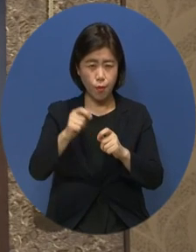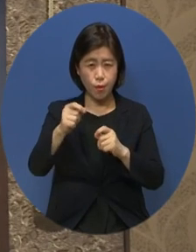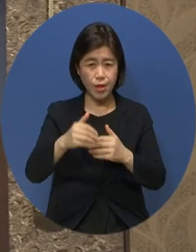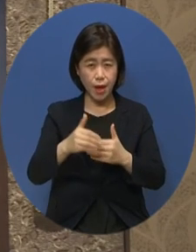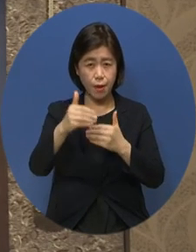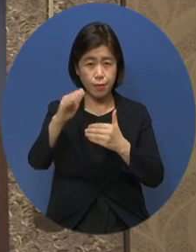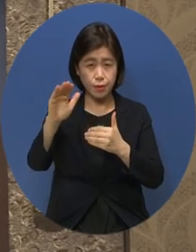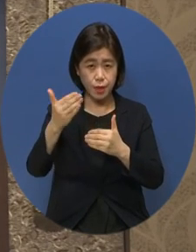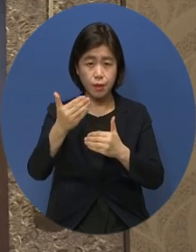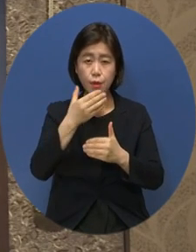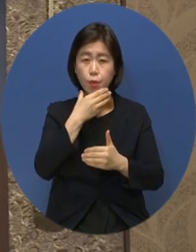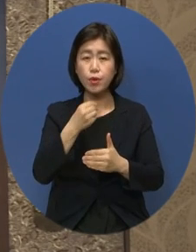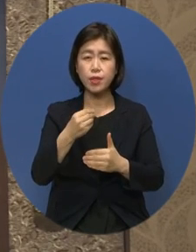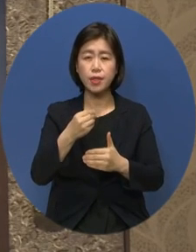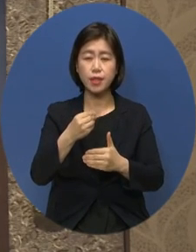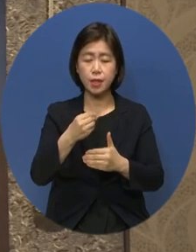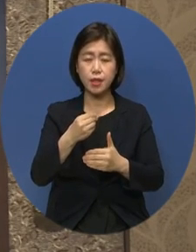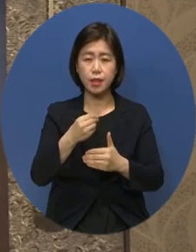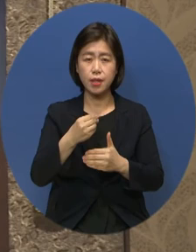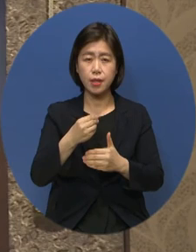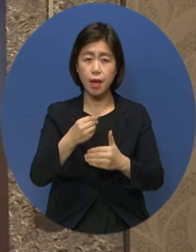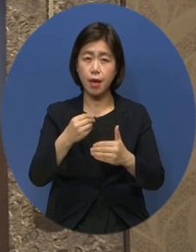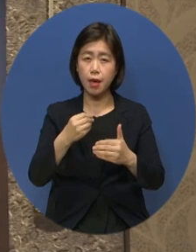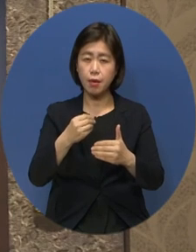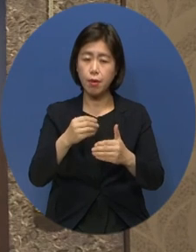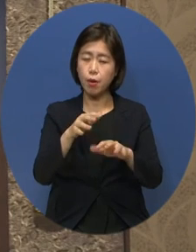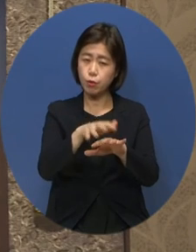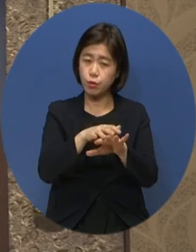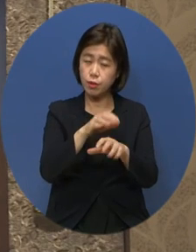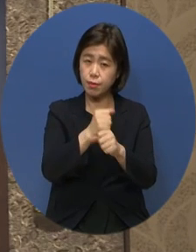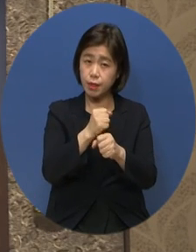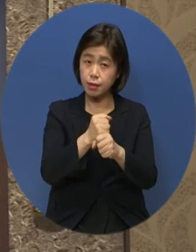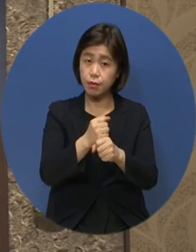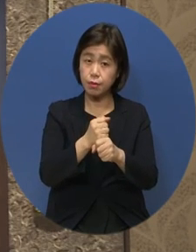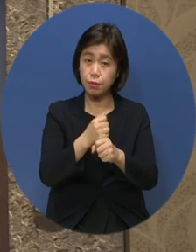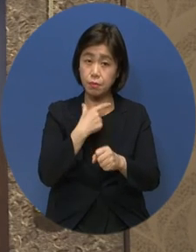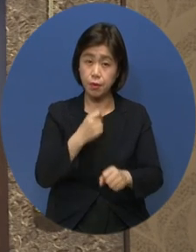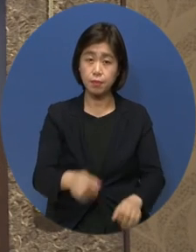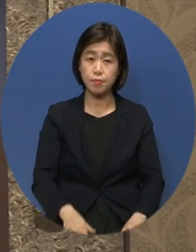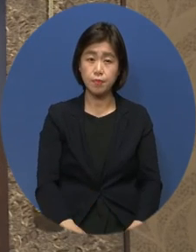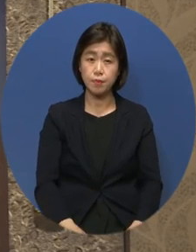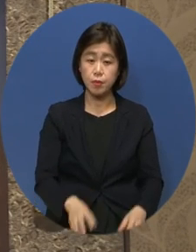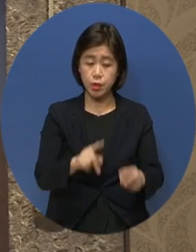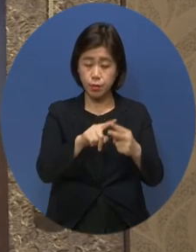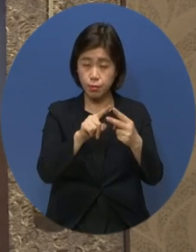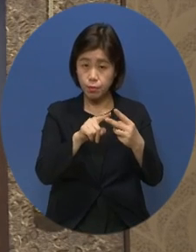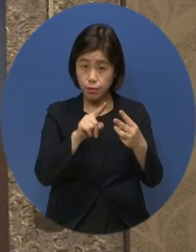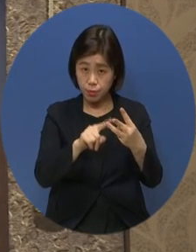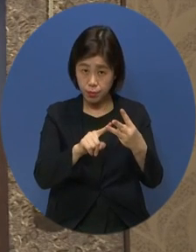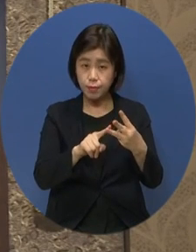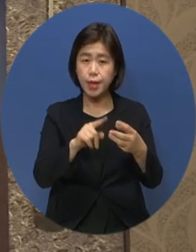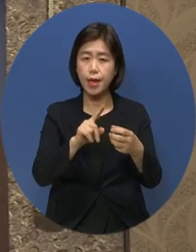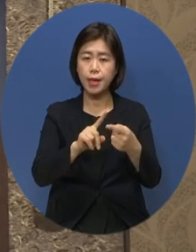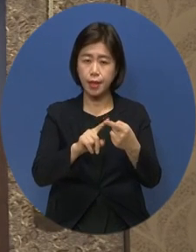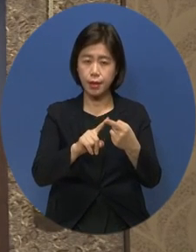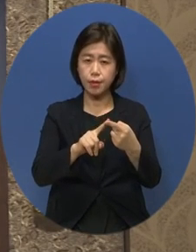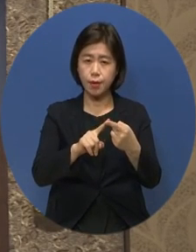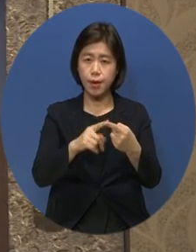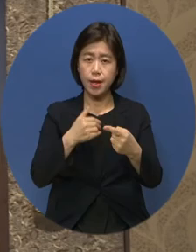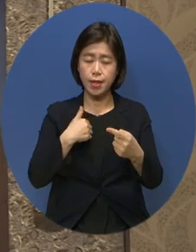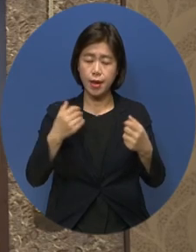입니다 2 너무나 제 마음에 와 닿았고 저는 어 이 세가지 목표를 위해서 작은